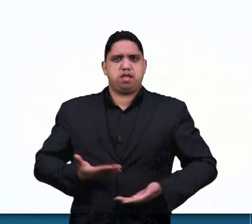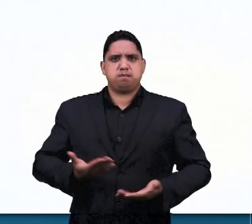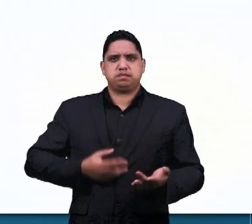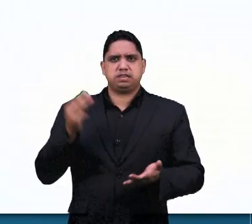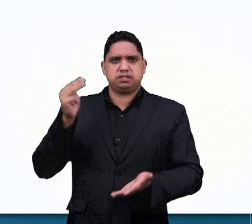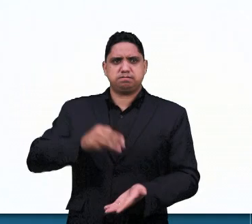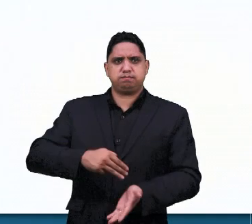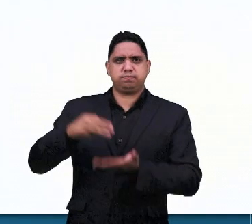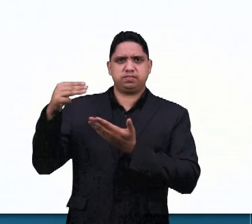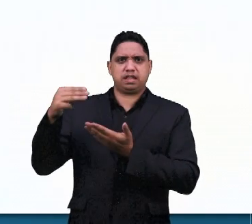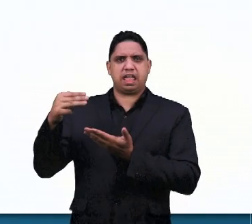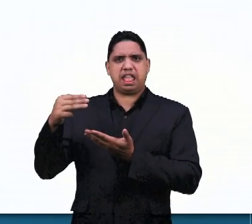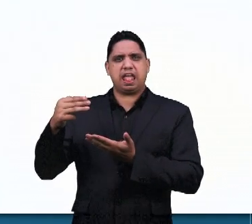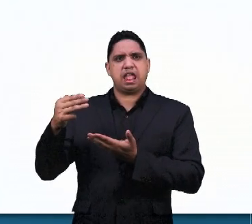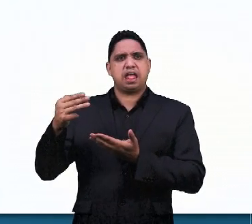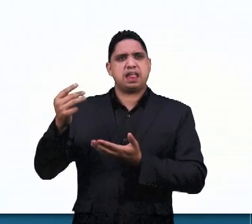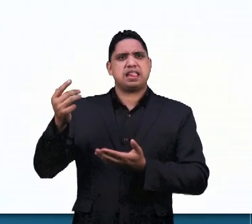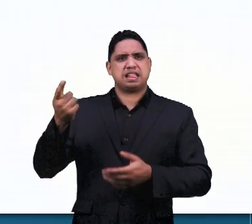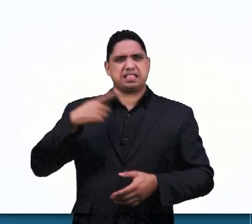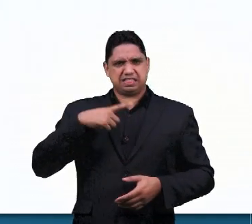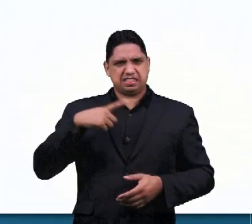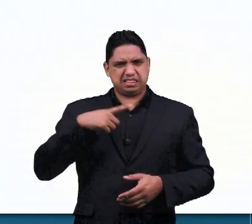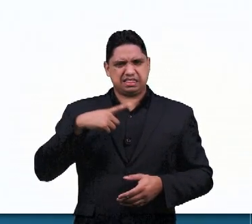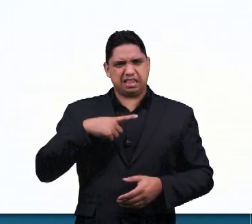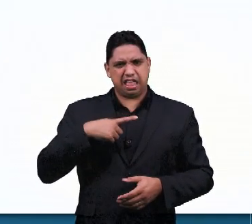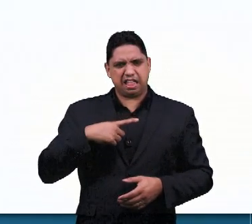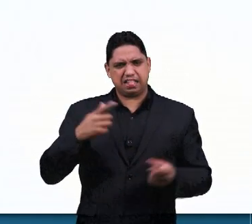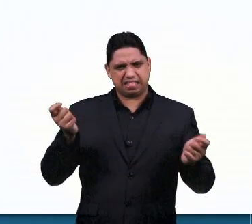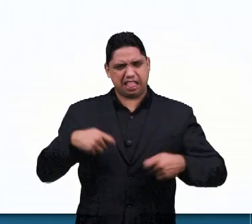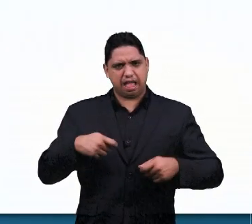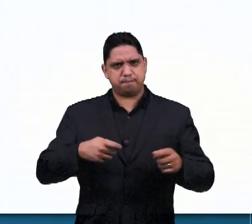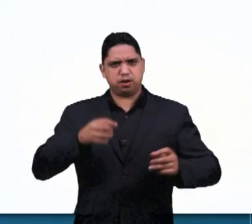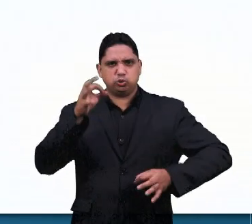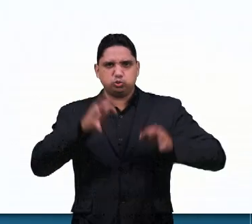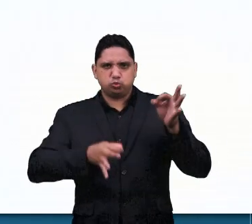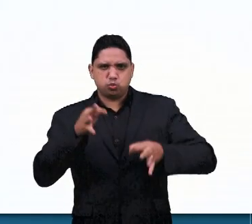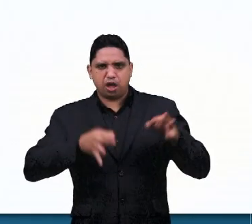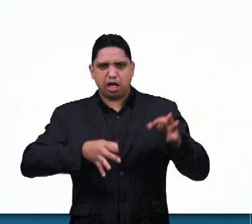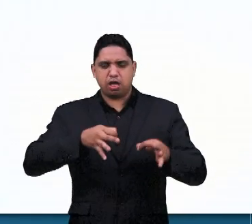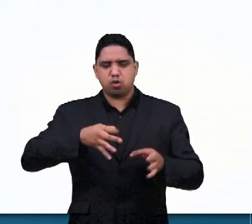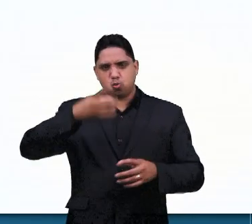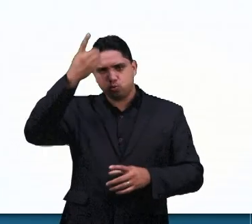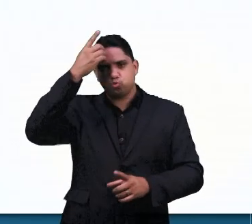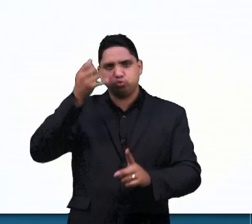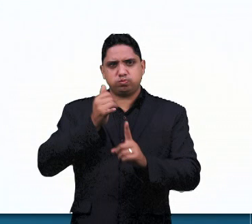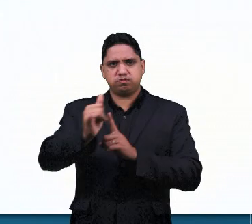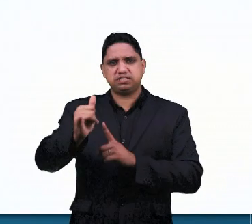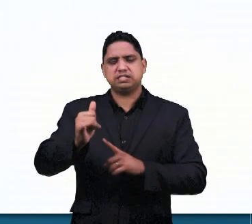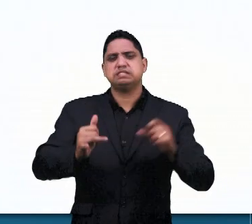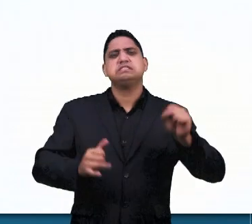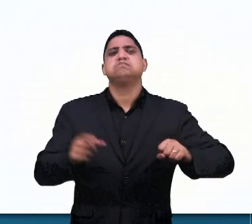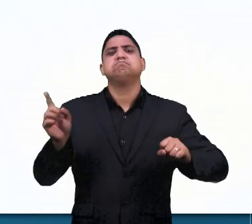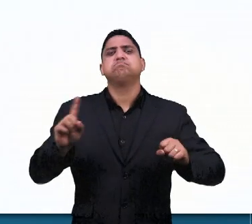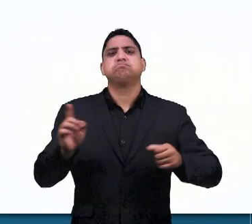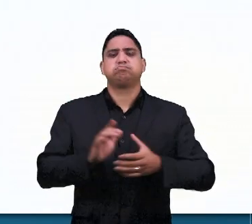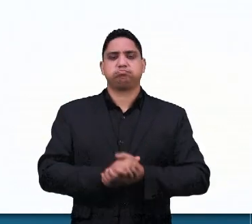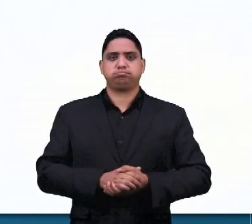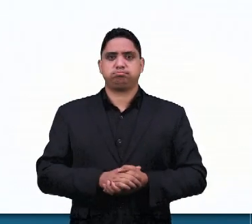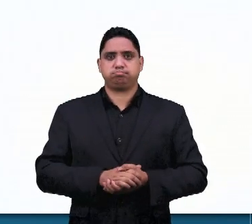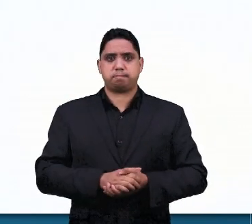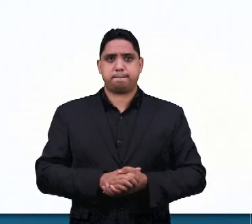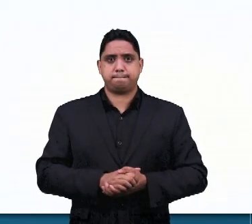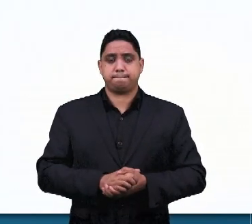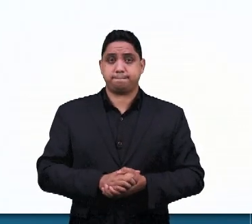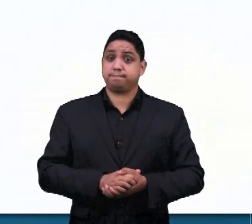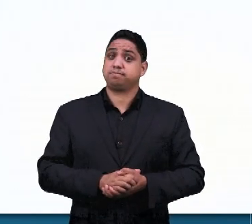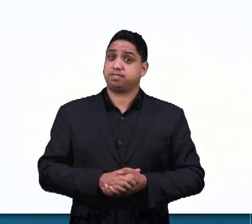chrétienne Maranatha, il est en condition de juger le don de prophétie, oui ou non?